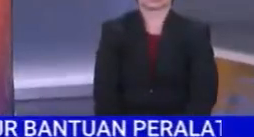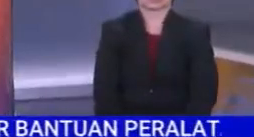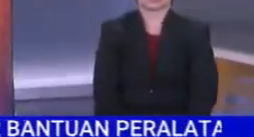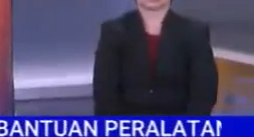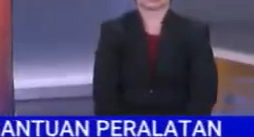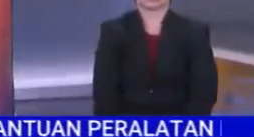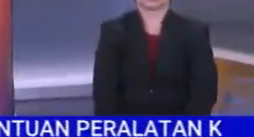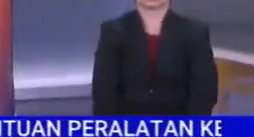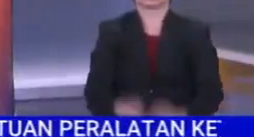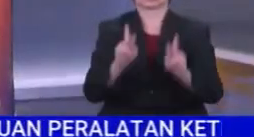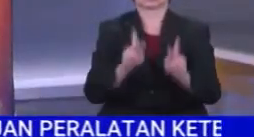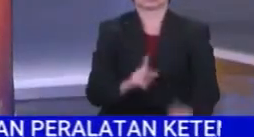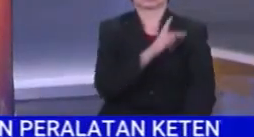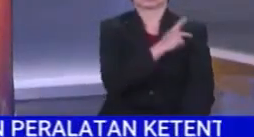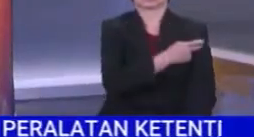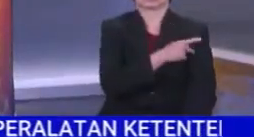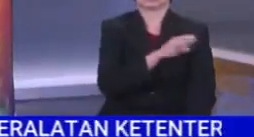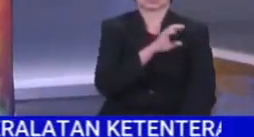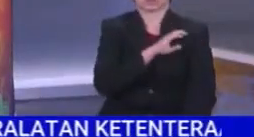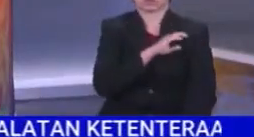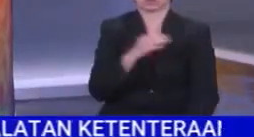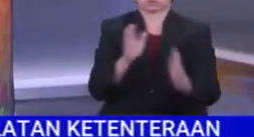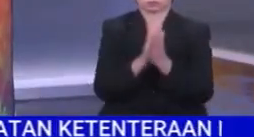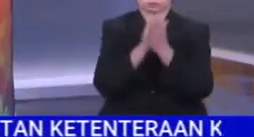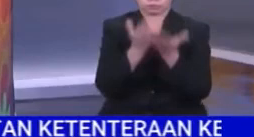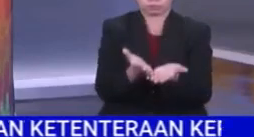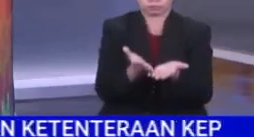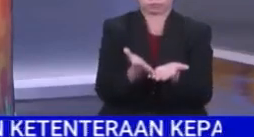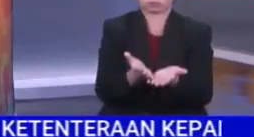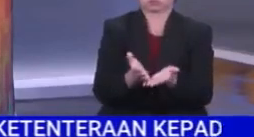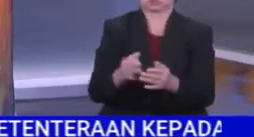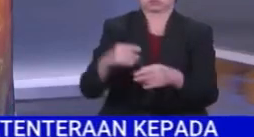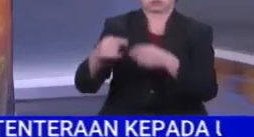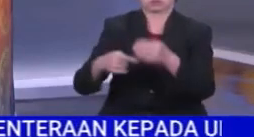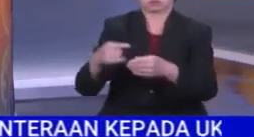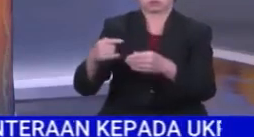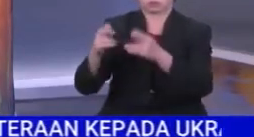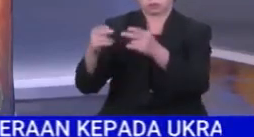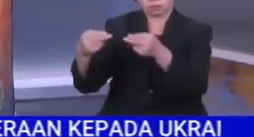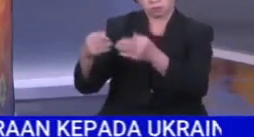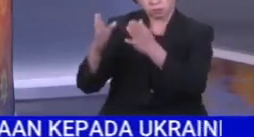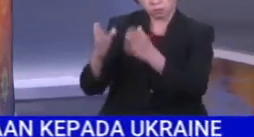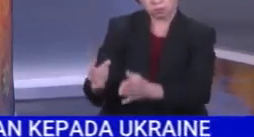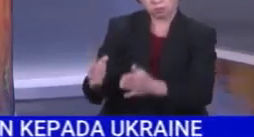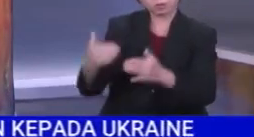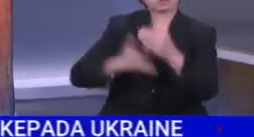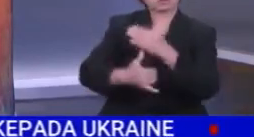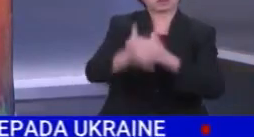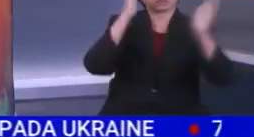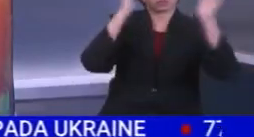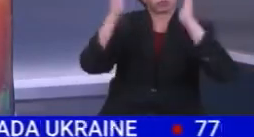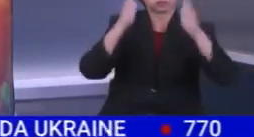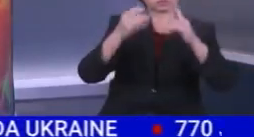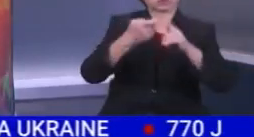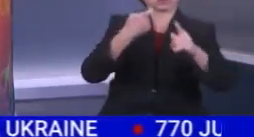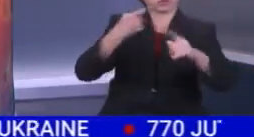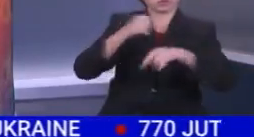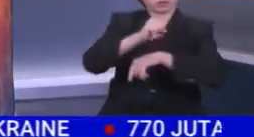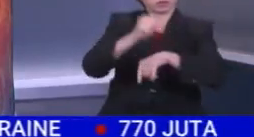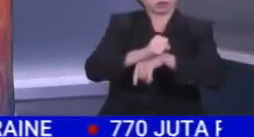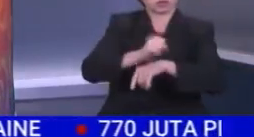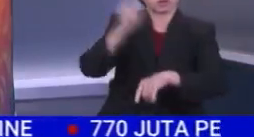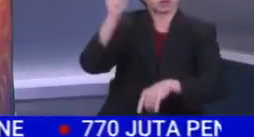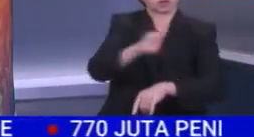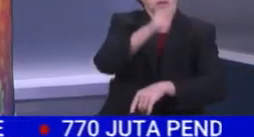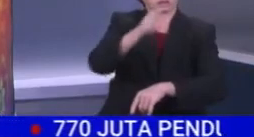berkuasa membuka kertas catatan berhubung insiden beberapa individu memasuki milisia dari Singapura secara haram seperti